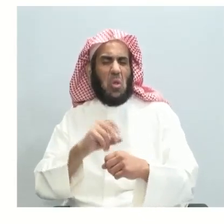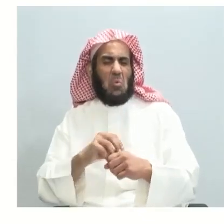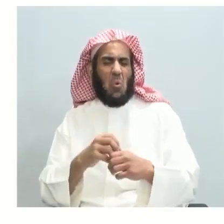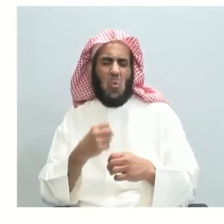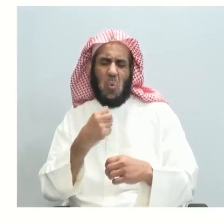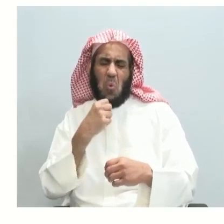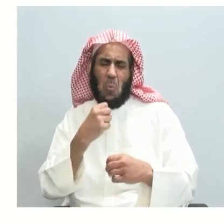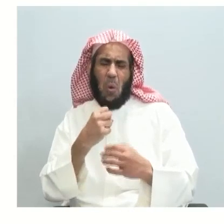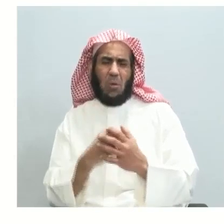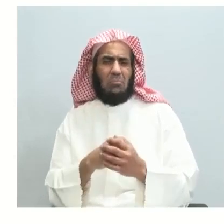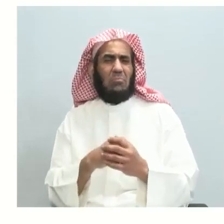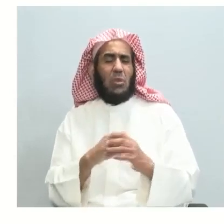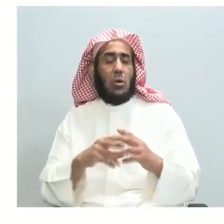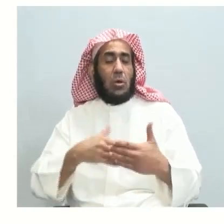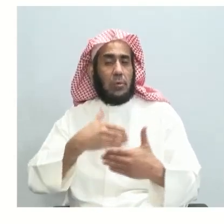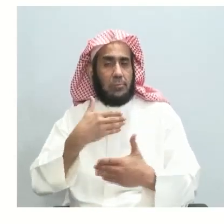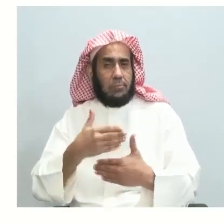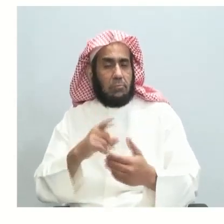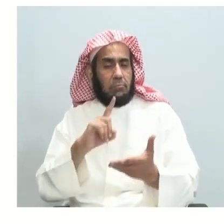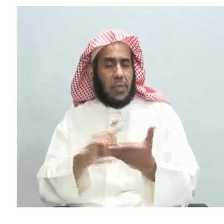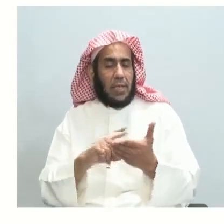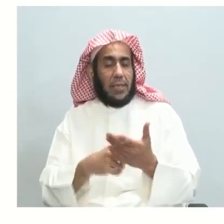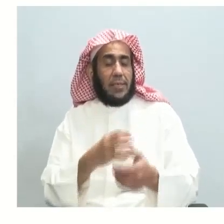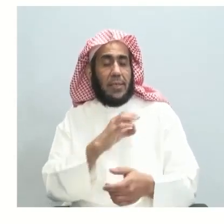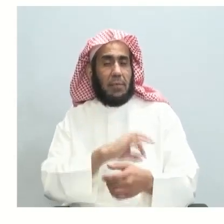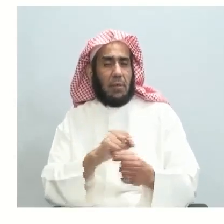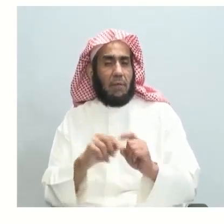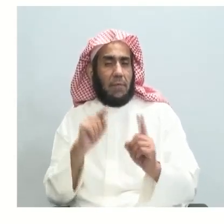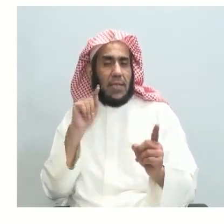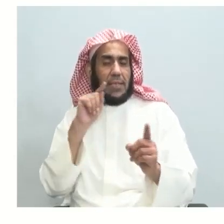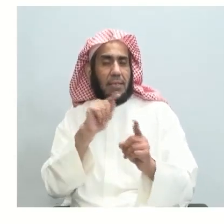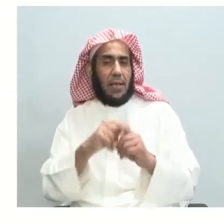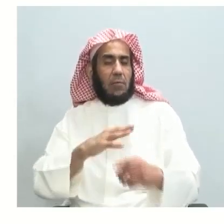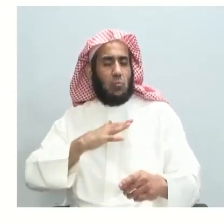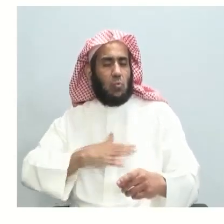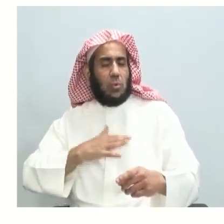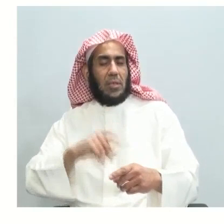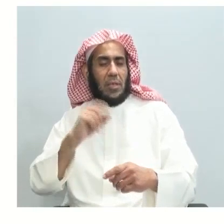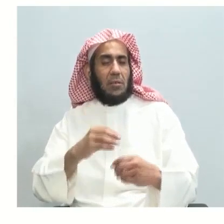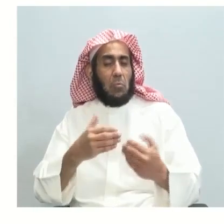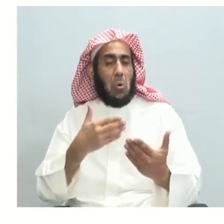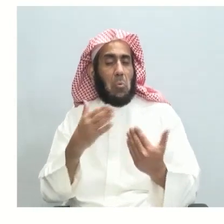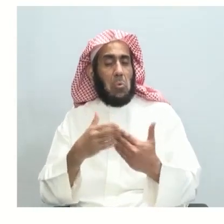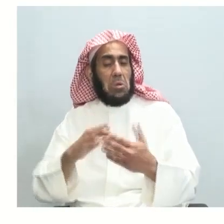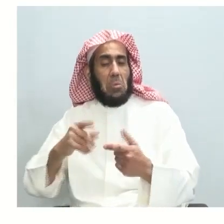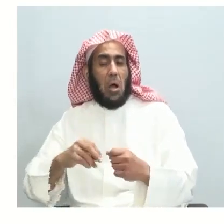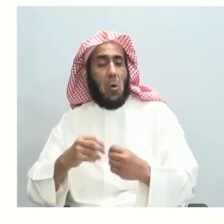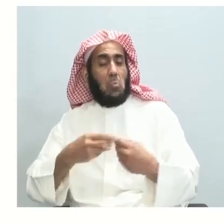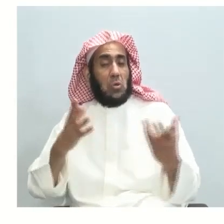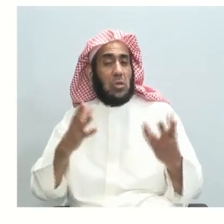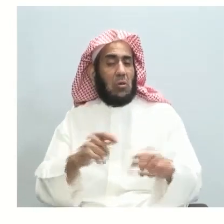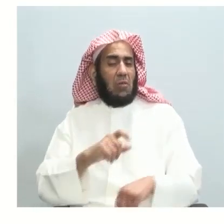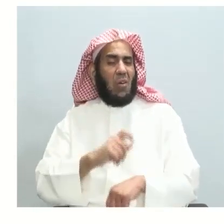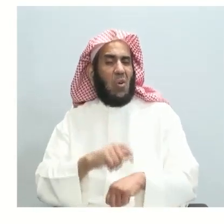او اوقات صعبه وبالتاكيد تستفيد منصات التواصل في ايصال وطمنه الناس عن منتج او عن خدمه كذلك في